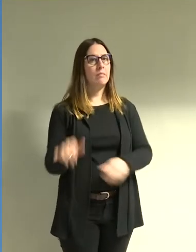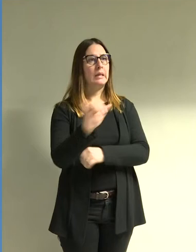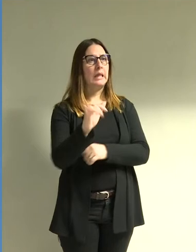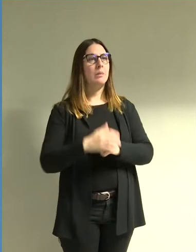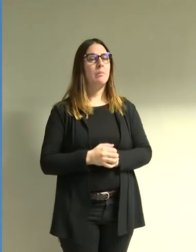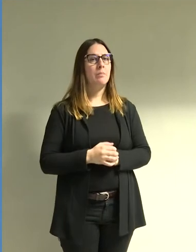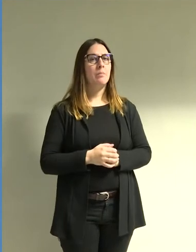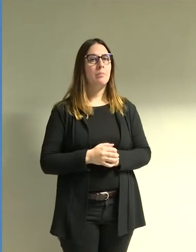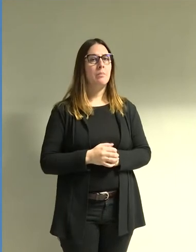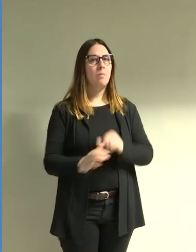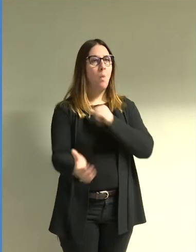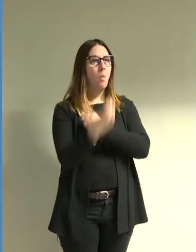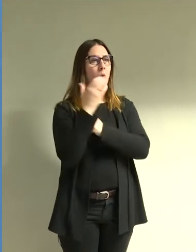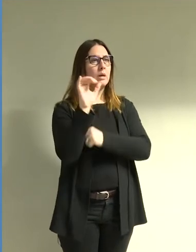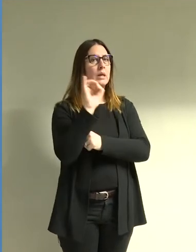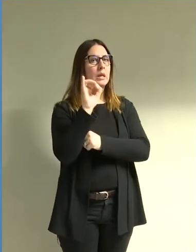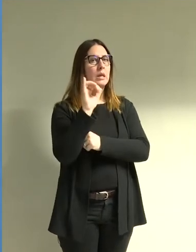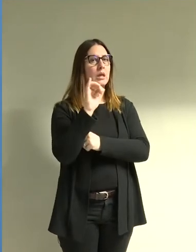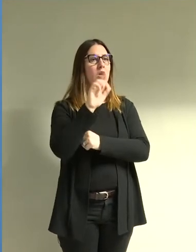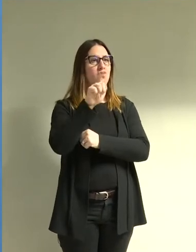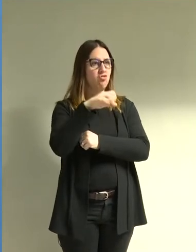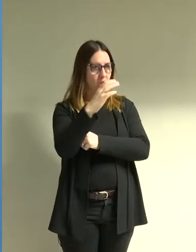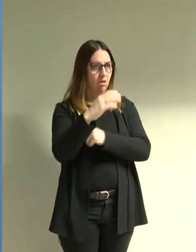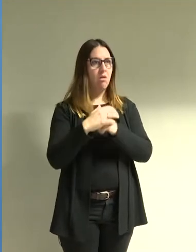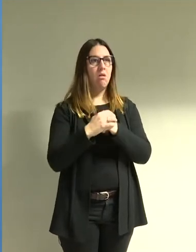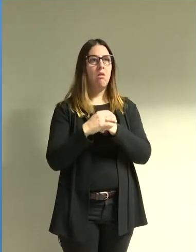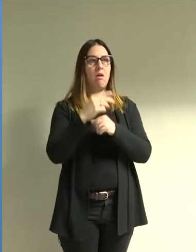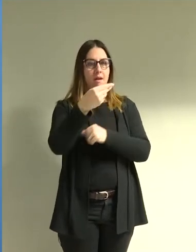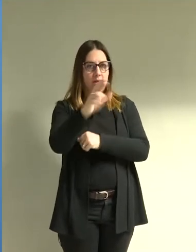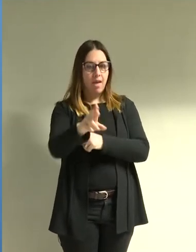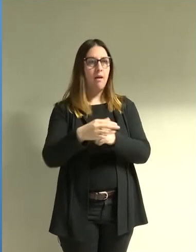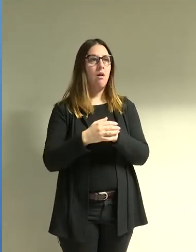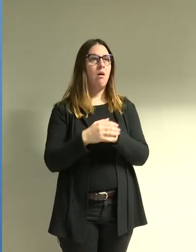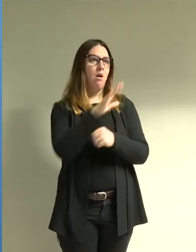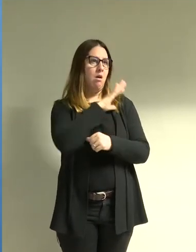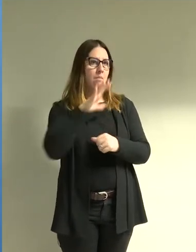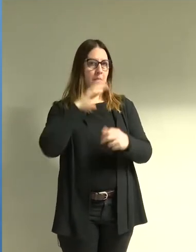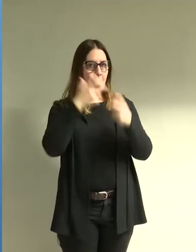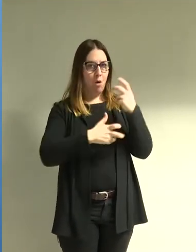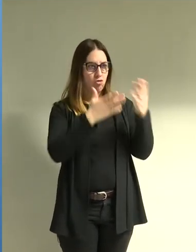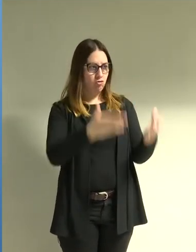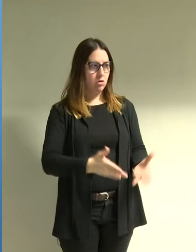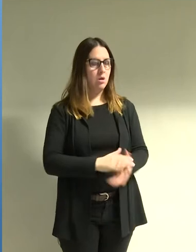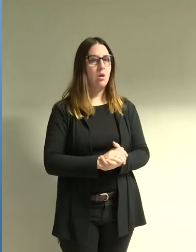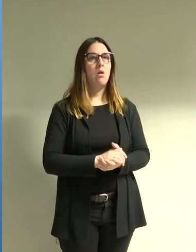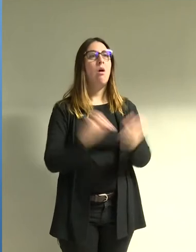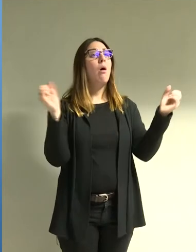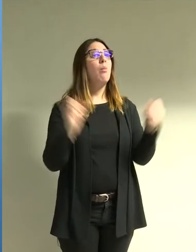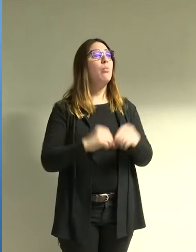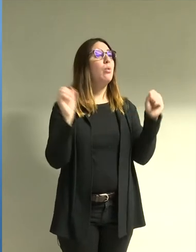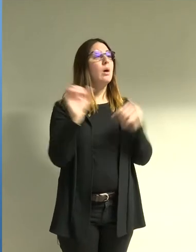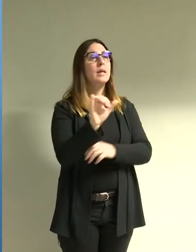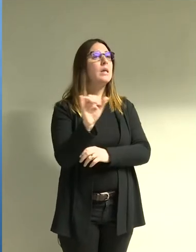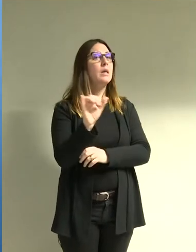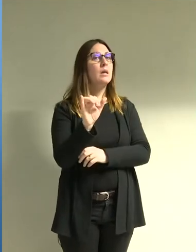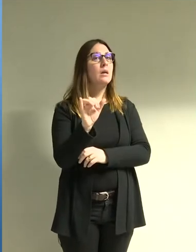qui votent contre donc j'ai que nerfs madame roche qui votent pour